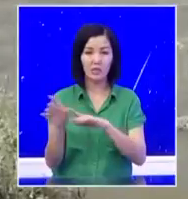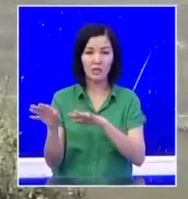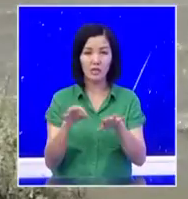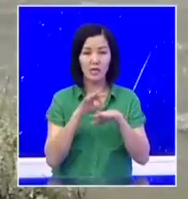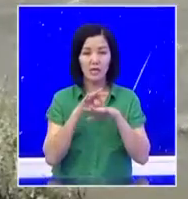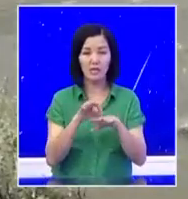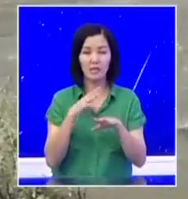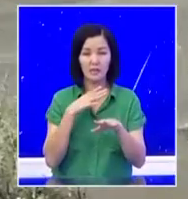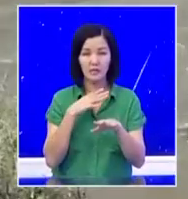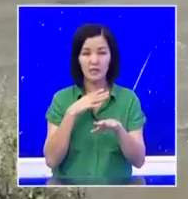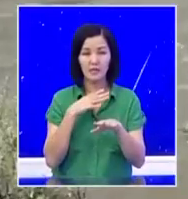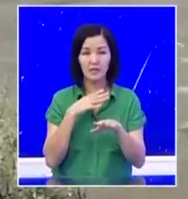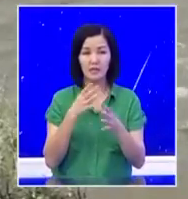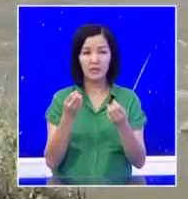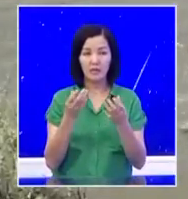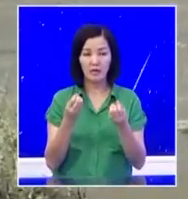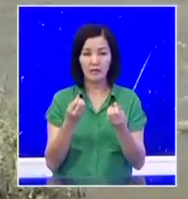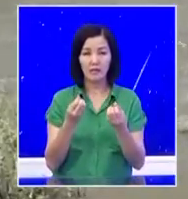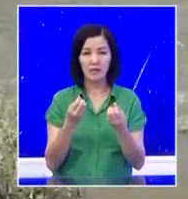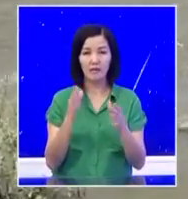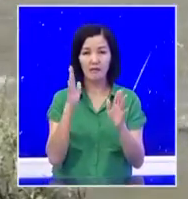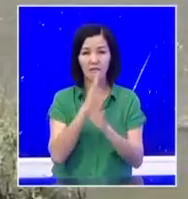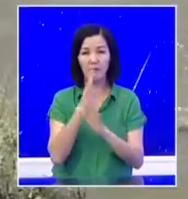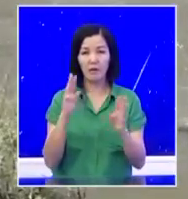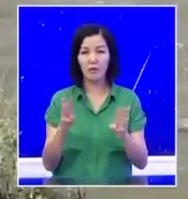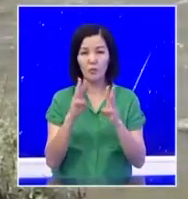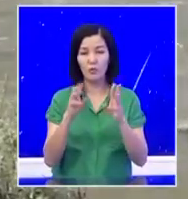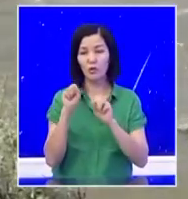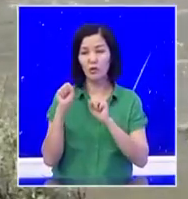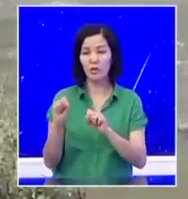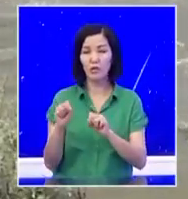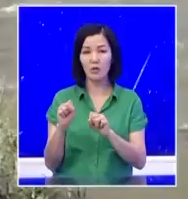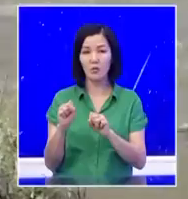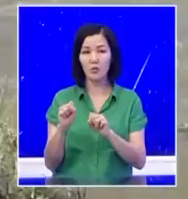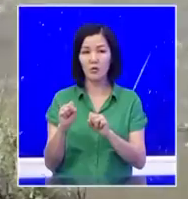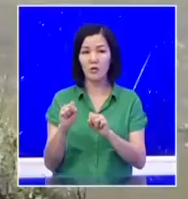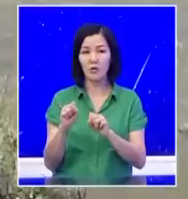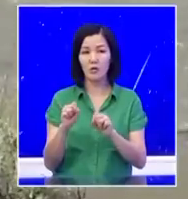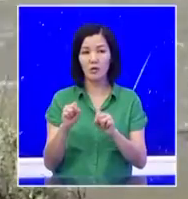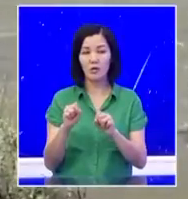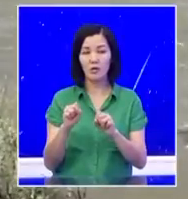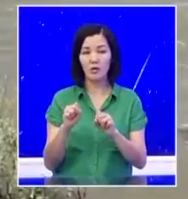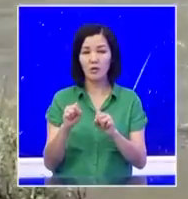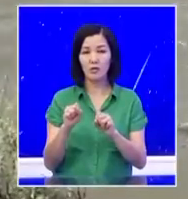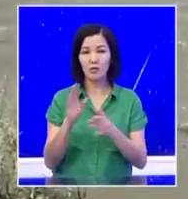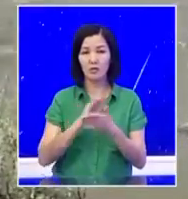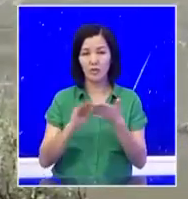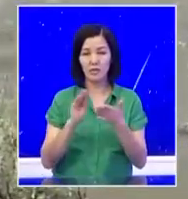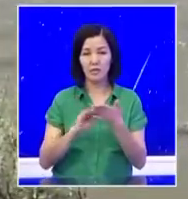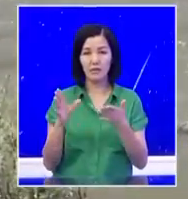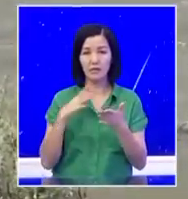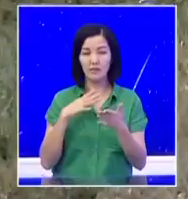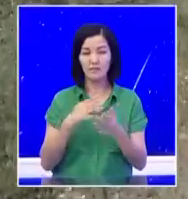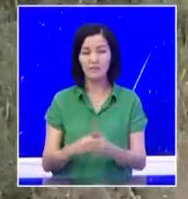бүгін сонымен қоса табиғатты өрттен сақтау жөнінде ескертпе тақтайшалар 5